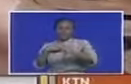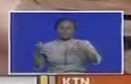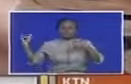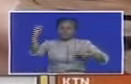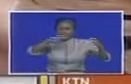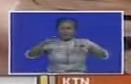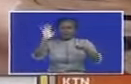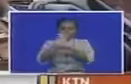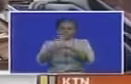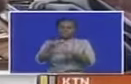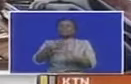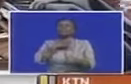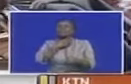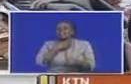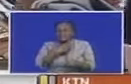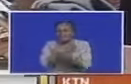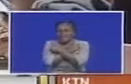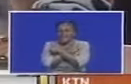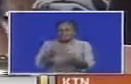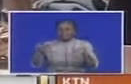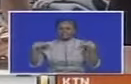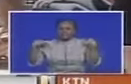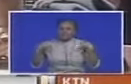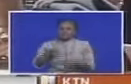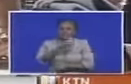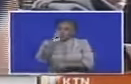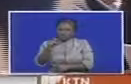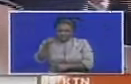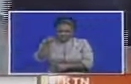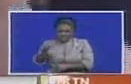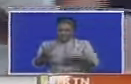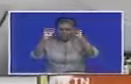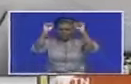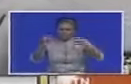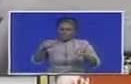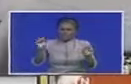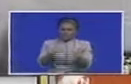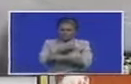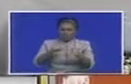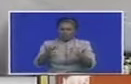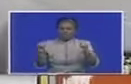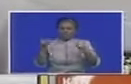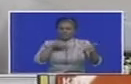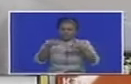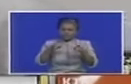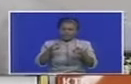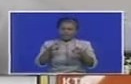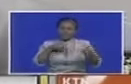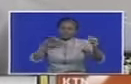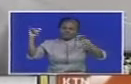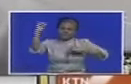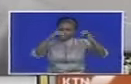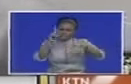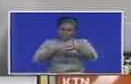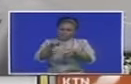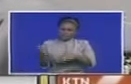wao wakipendelea mavazi wazi. Je, huenda hili likaathiri biashara hii? Watalii kule ni watu ambao hata